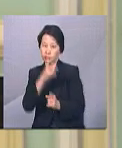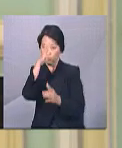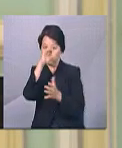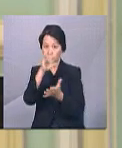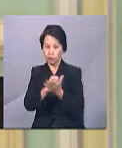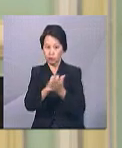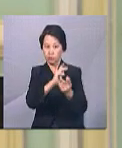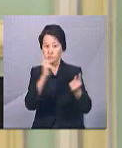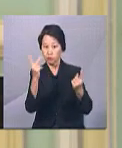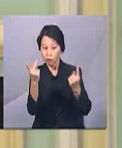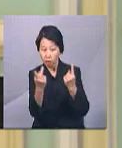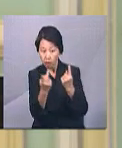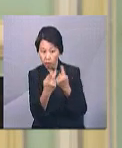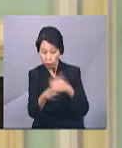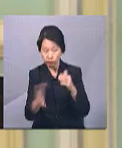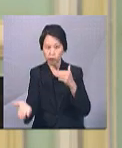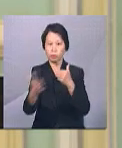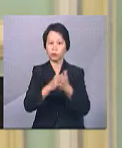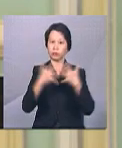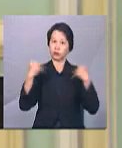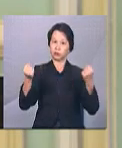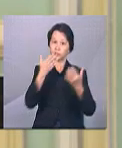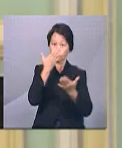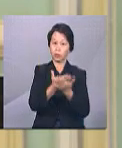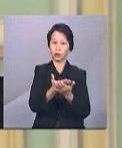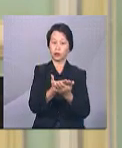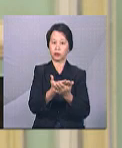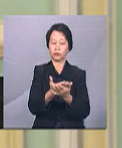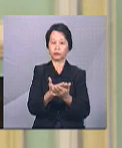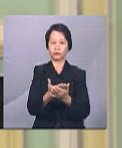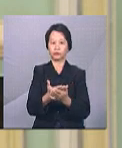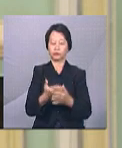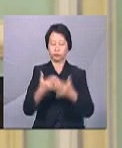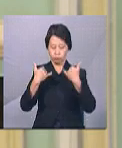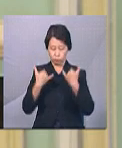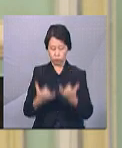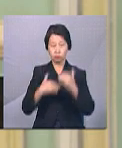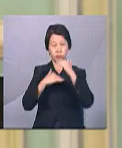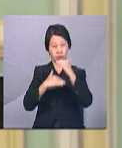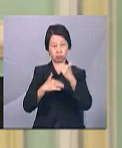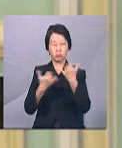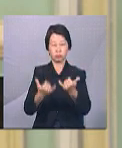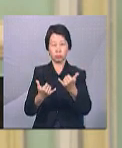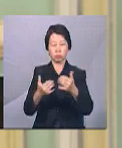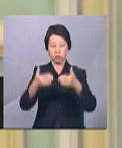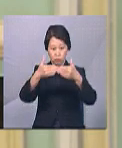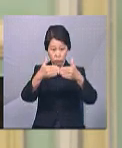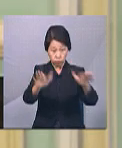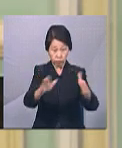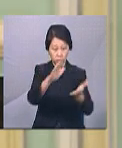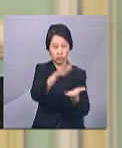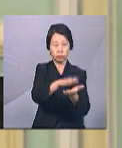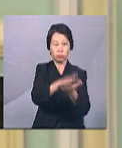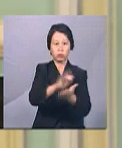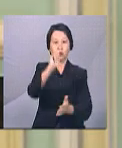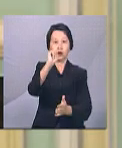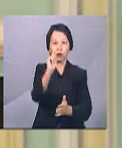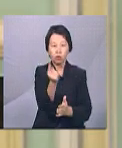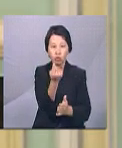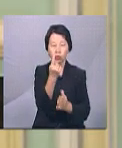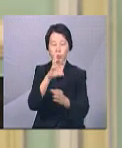keadaan telah kembali pulih pada peringkat ini pembukaan sekolah hanya